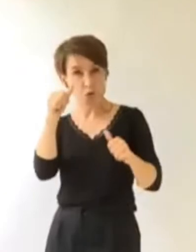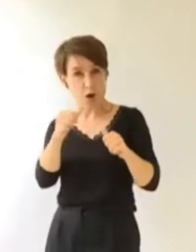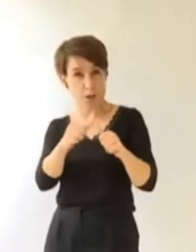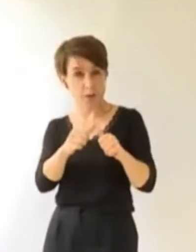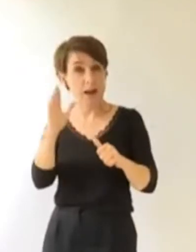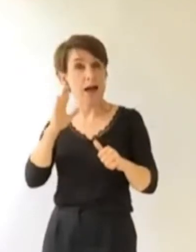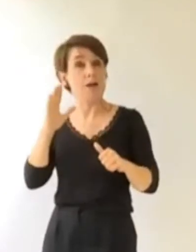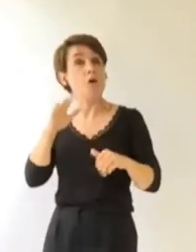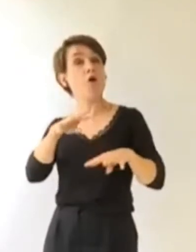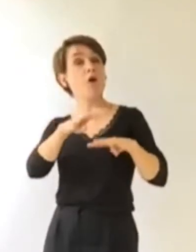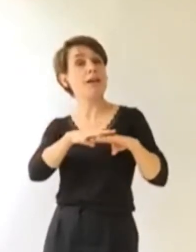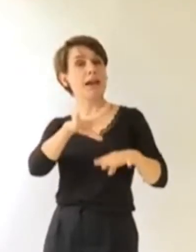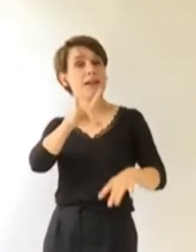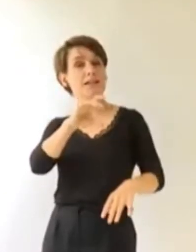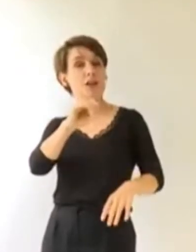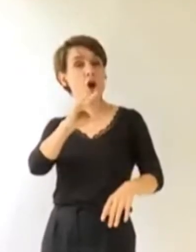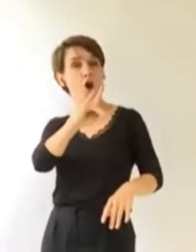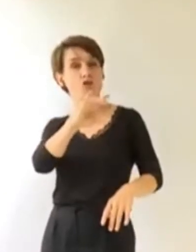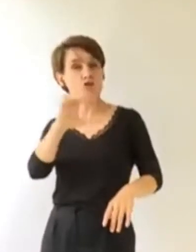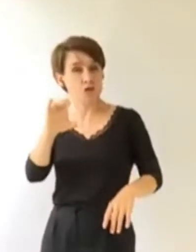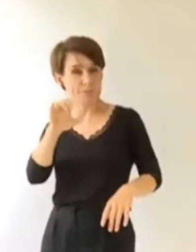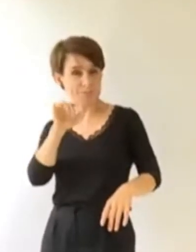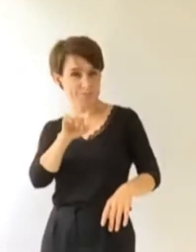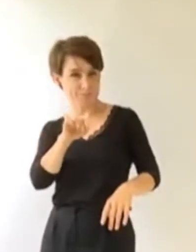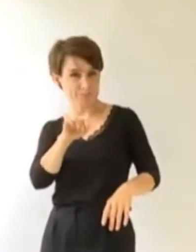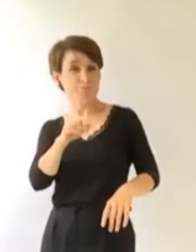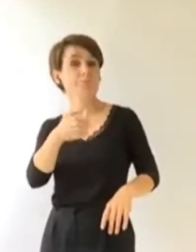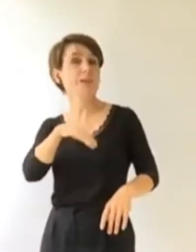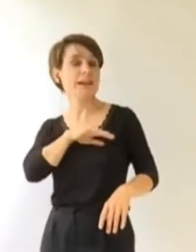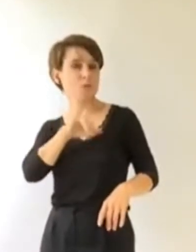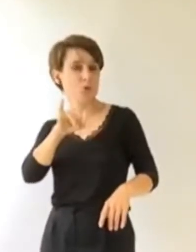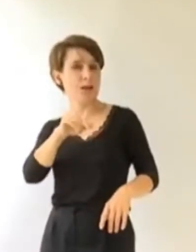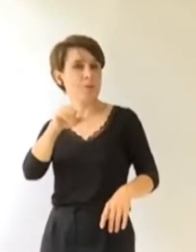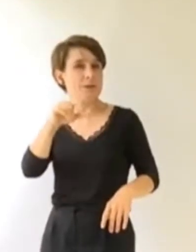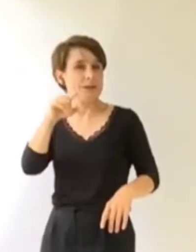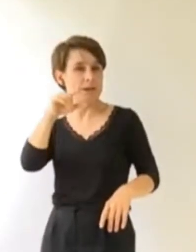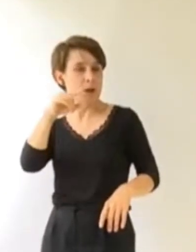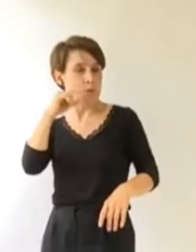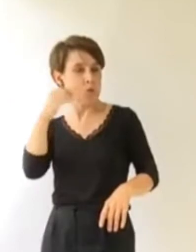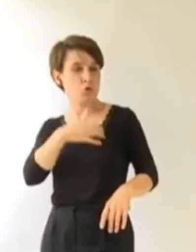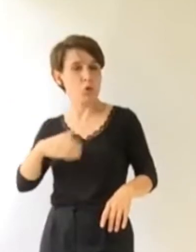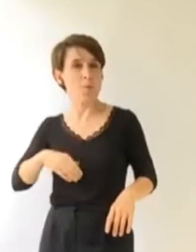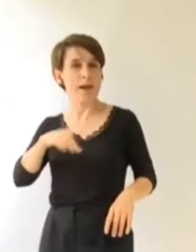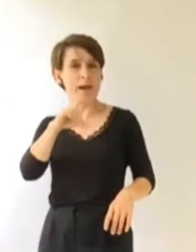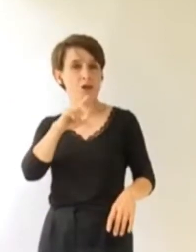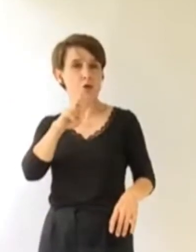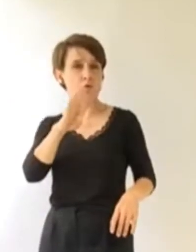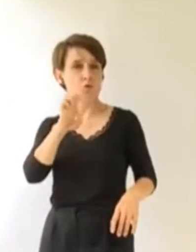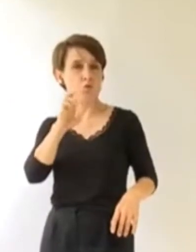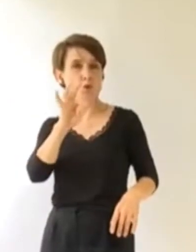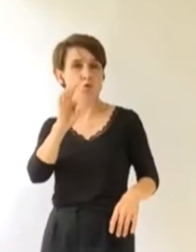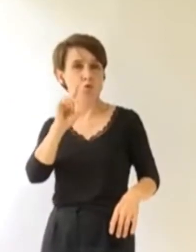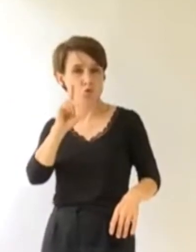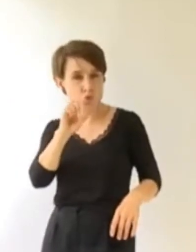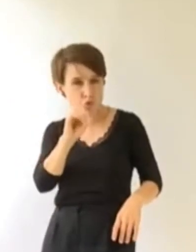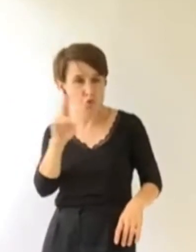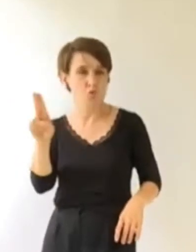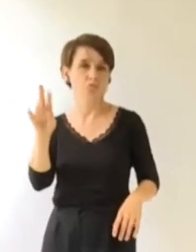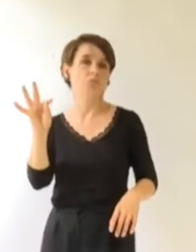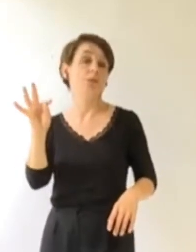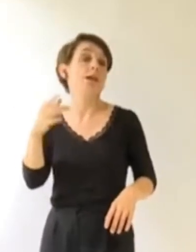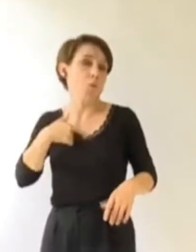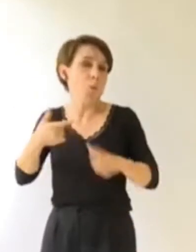Hoche était un groupe qui a été réalisé par Hubert Dubodou, mais qui a été achevé sous ma municipalité, eh